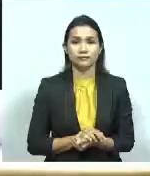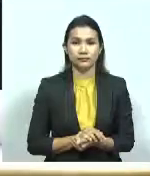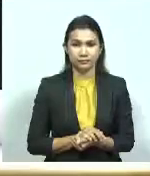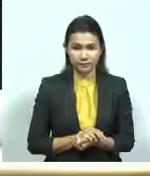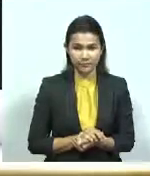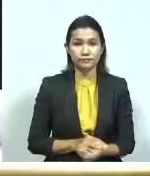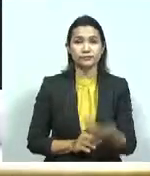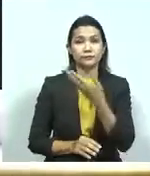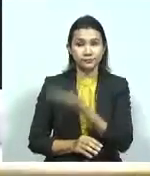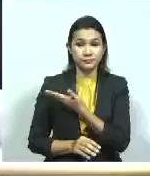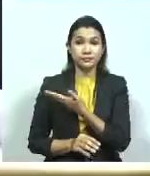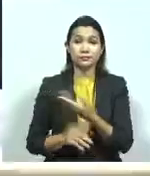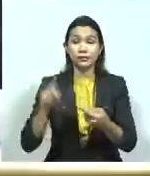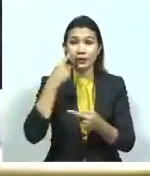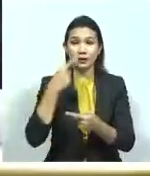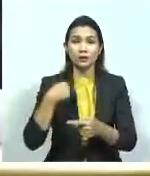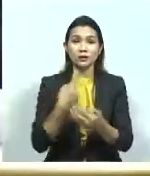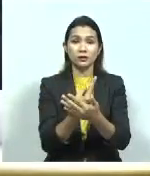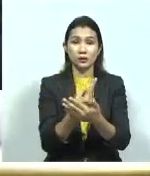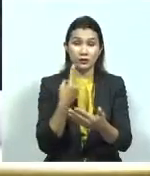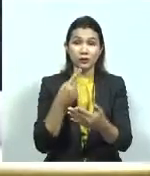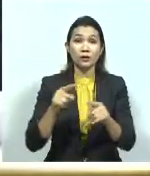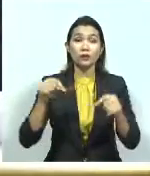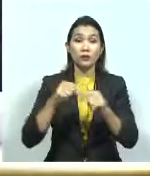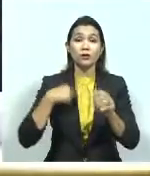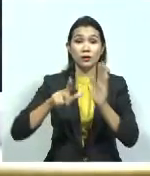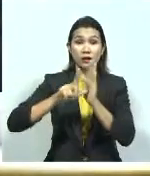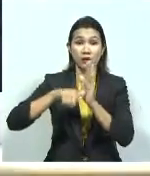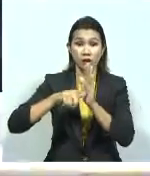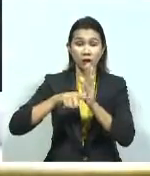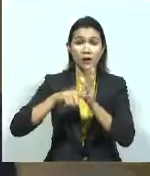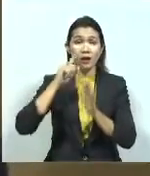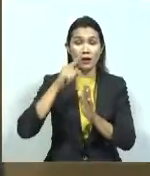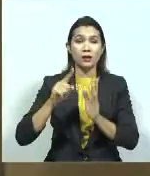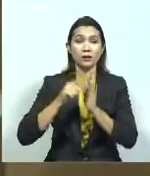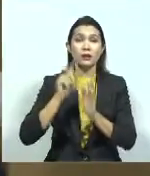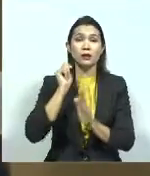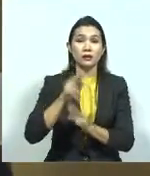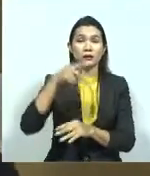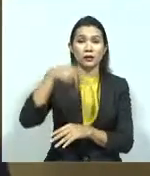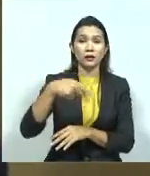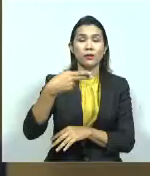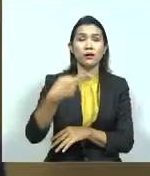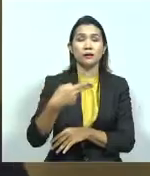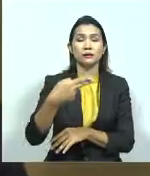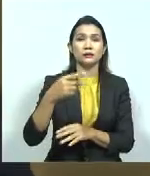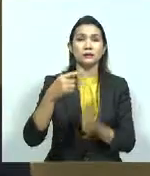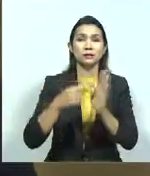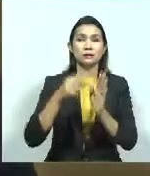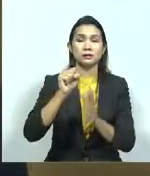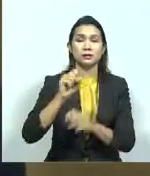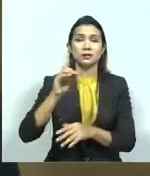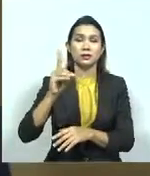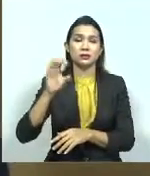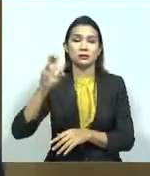นายสุชัยเทพหัสดินณอยุธยาในฐานะเลขาของราชสกุลเทพหัสดินณอยุธยาพร้อมด้วยนาย